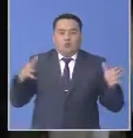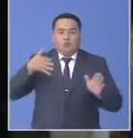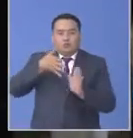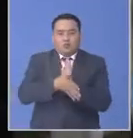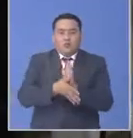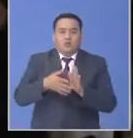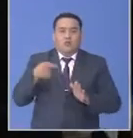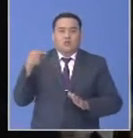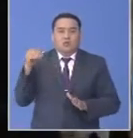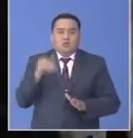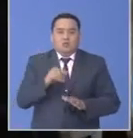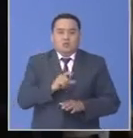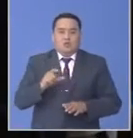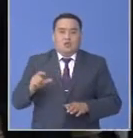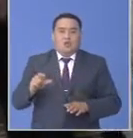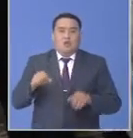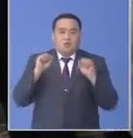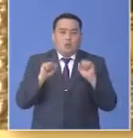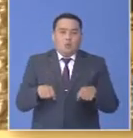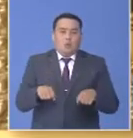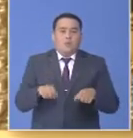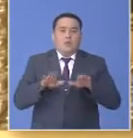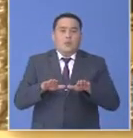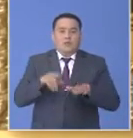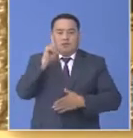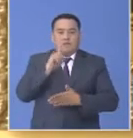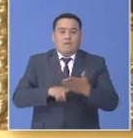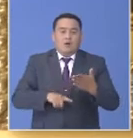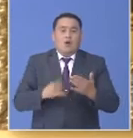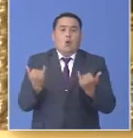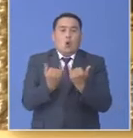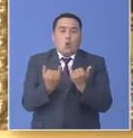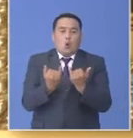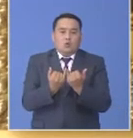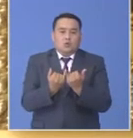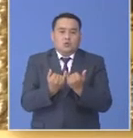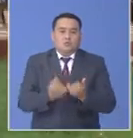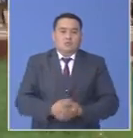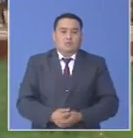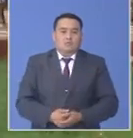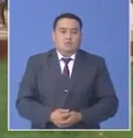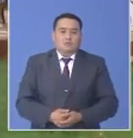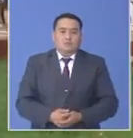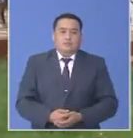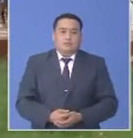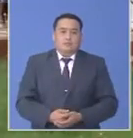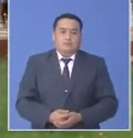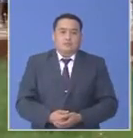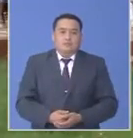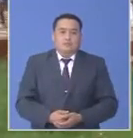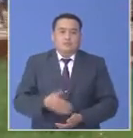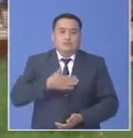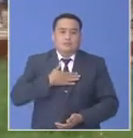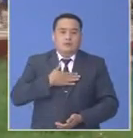около 1000 прихожан. С радостью отмечают местные верующие и гости торжества. Аллаха шукур! Мы